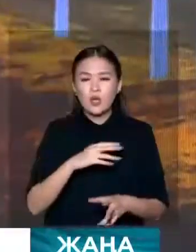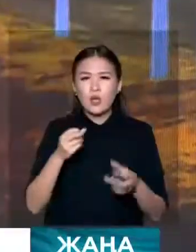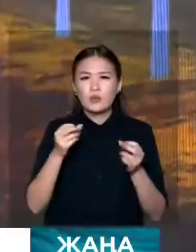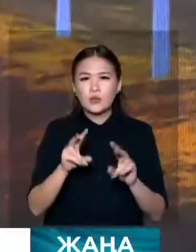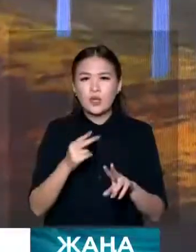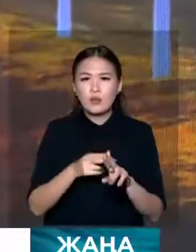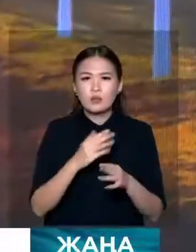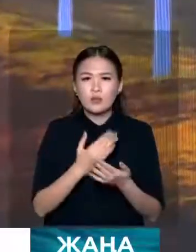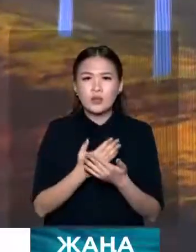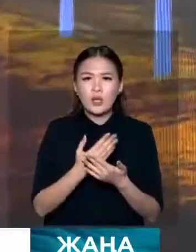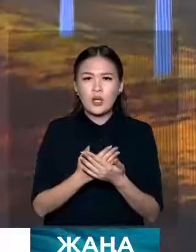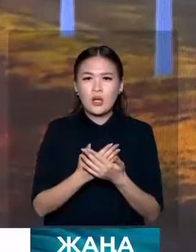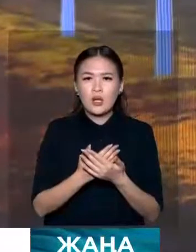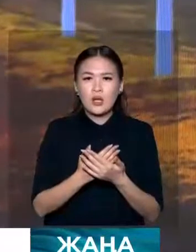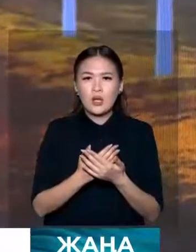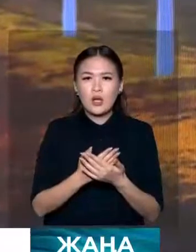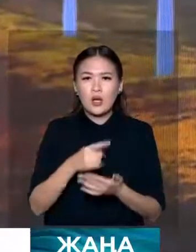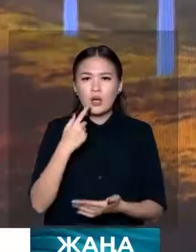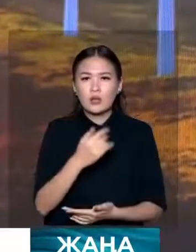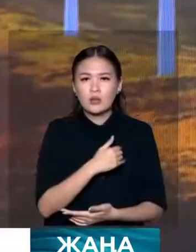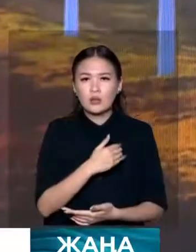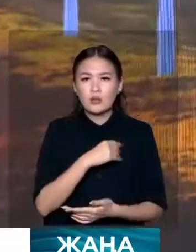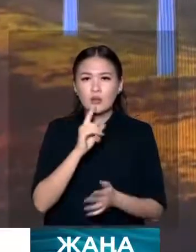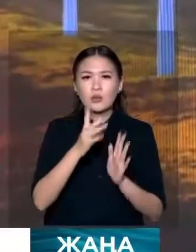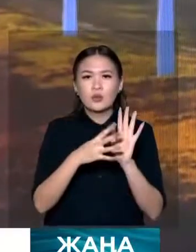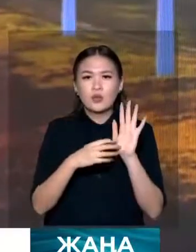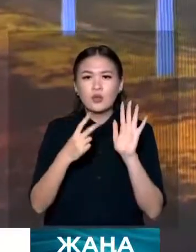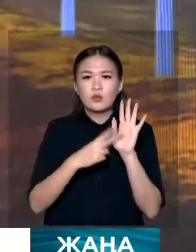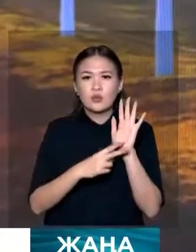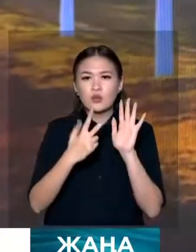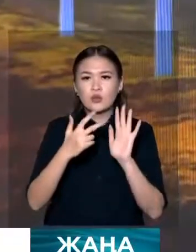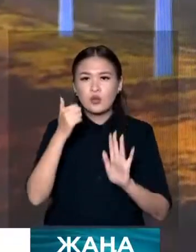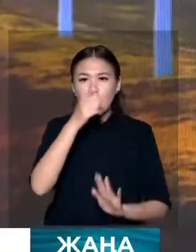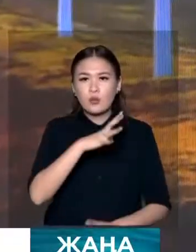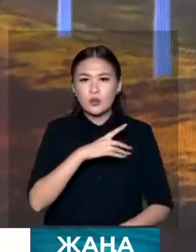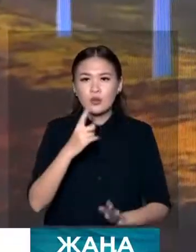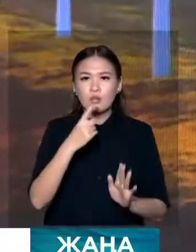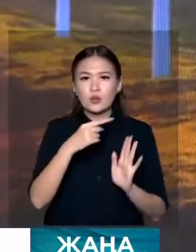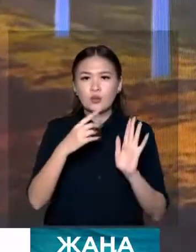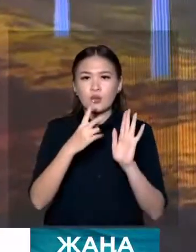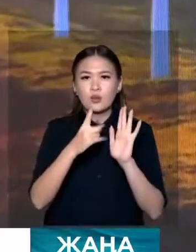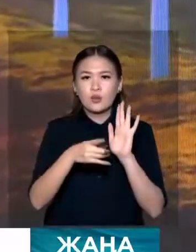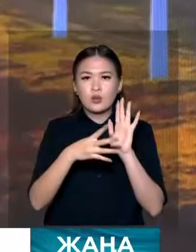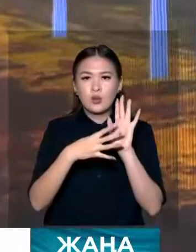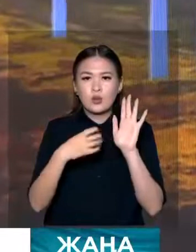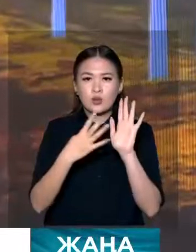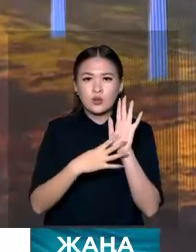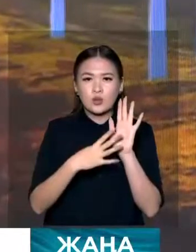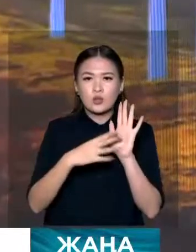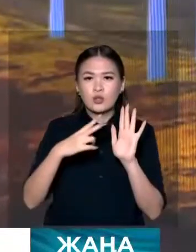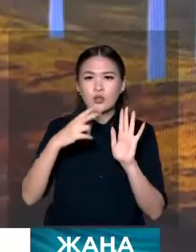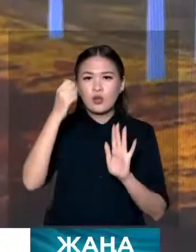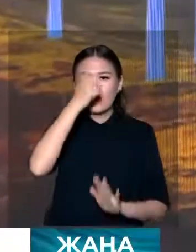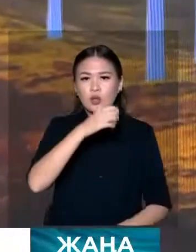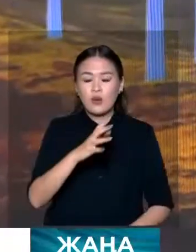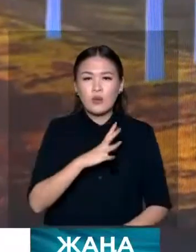Ал мысалға атап айтып кетейін, 1973 жылдан 1999 жылға дейін Ақтау қаласында